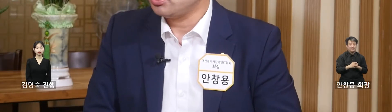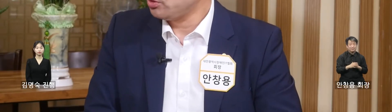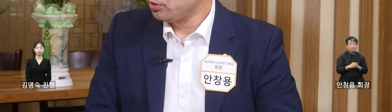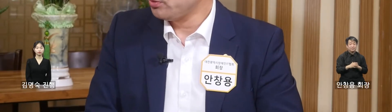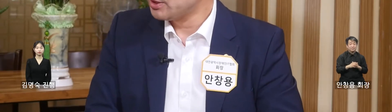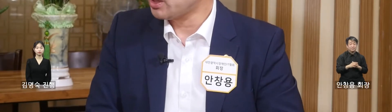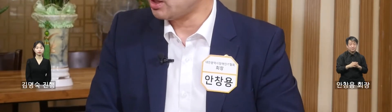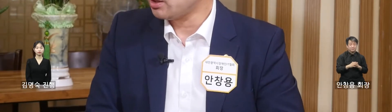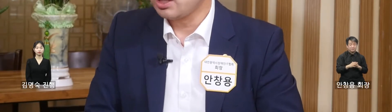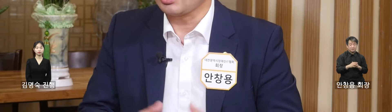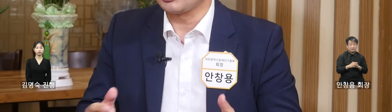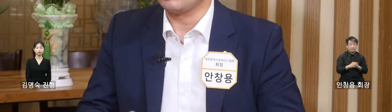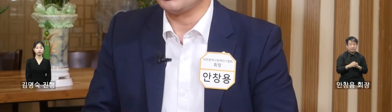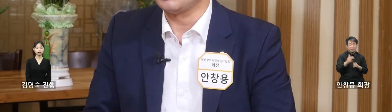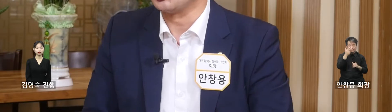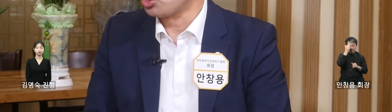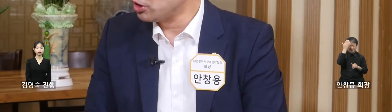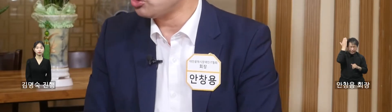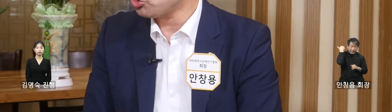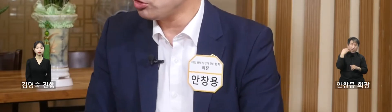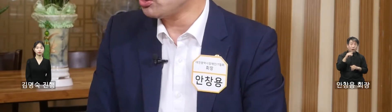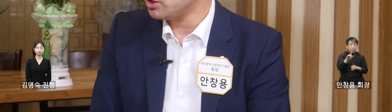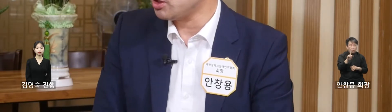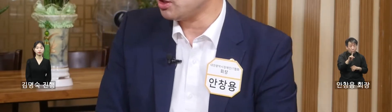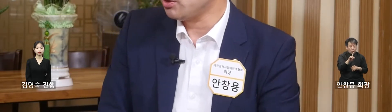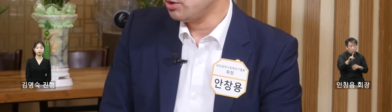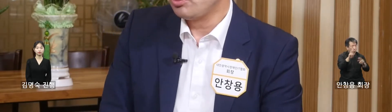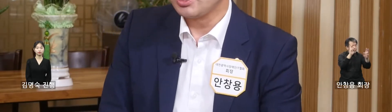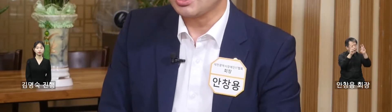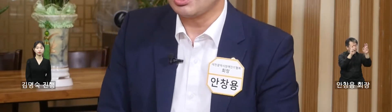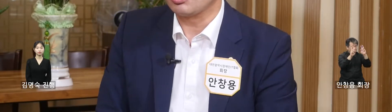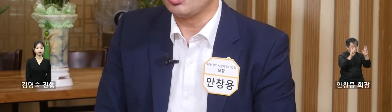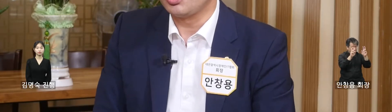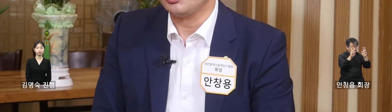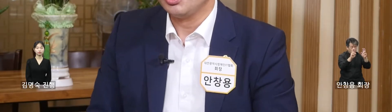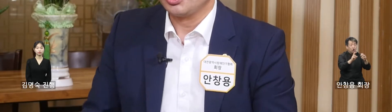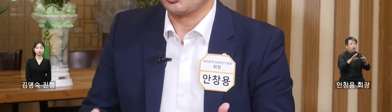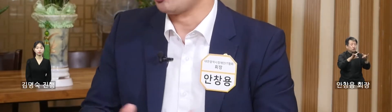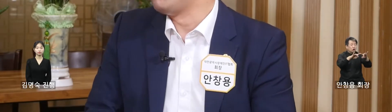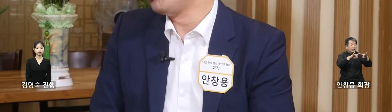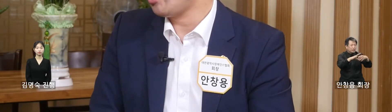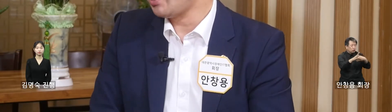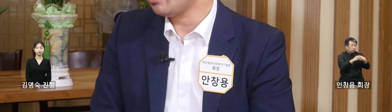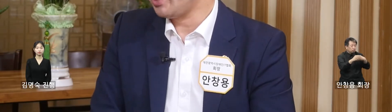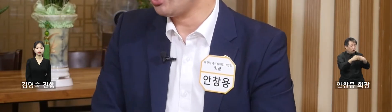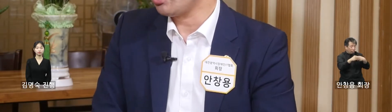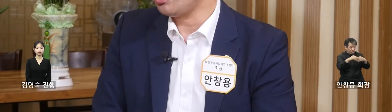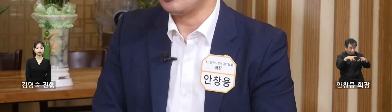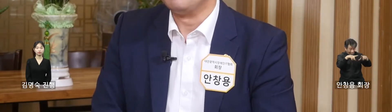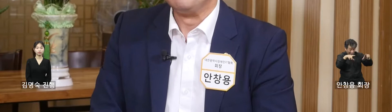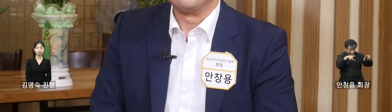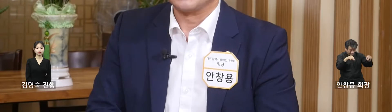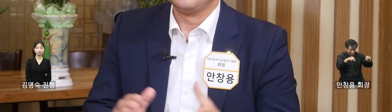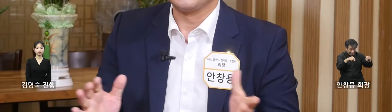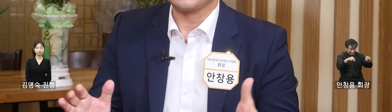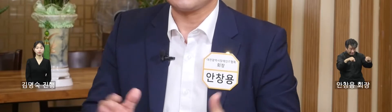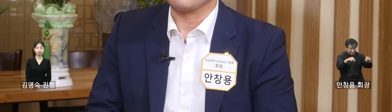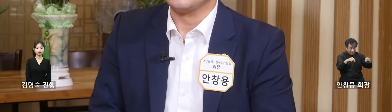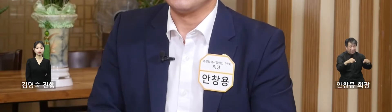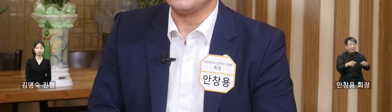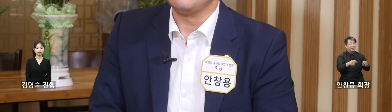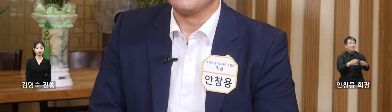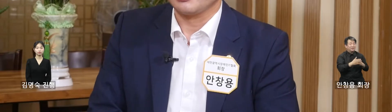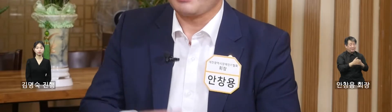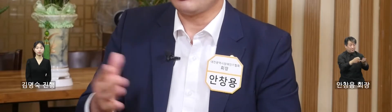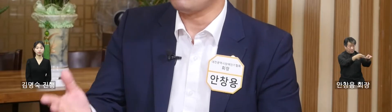그 회사가 가지고 있는 전기 충전기 회사하고 저희가 업무 협약을 맺었고 그 회사가